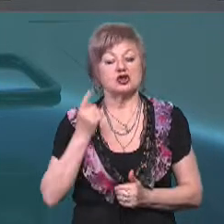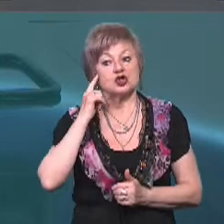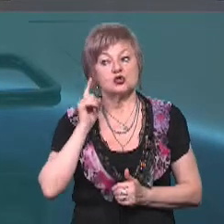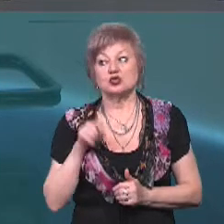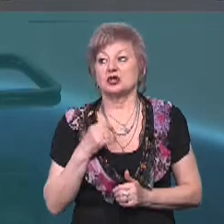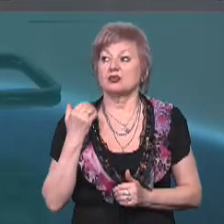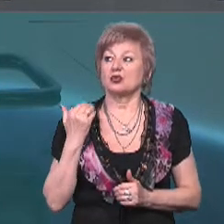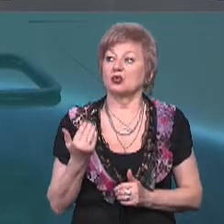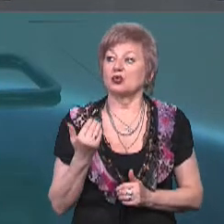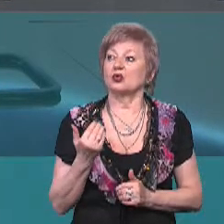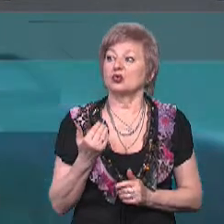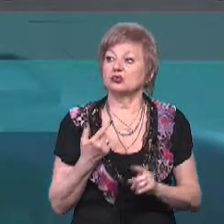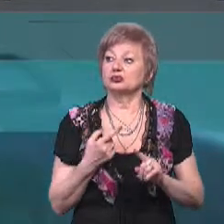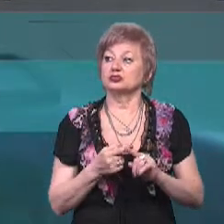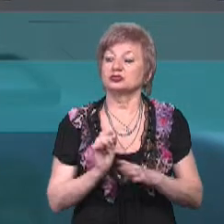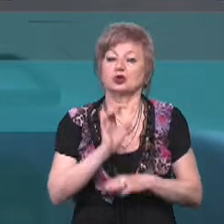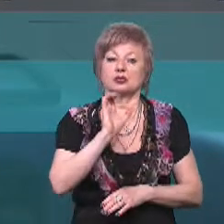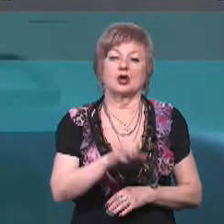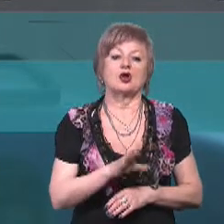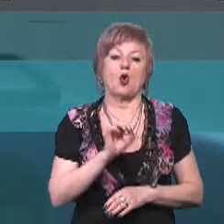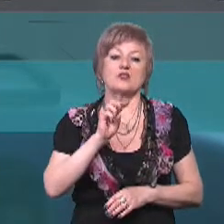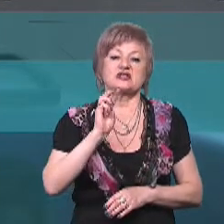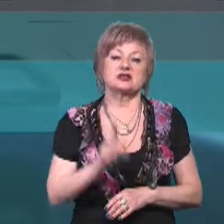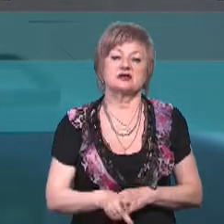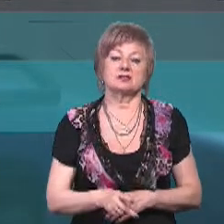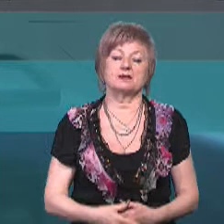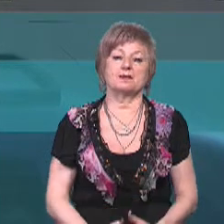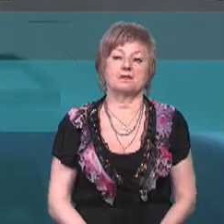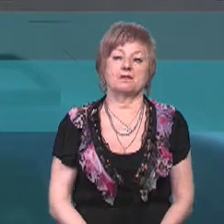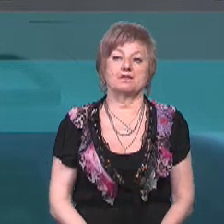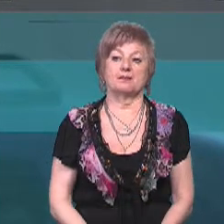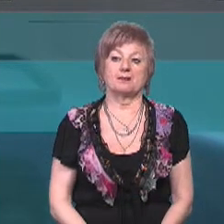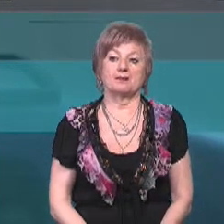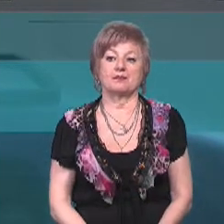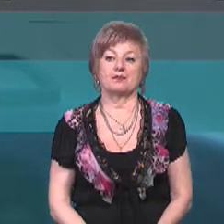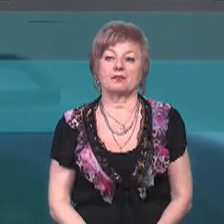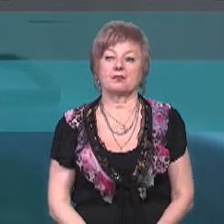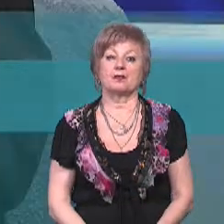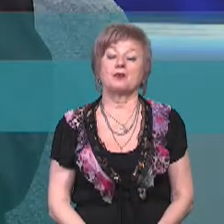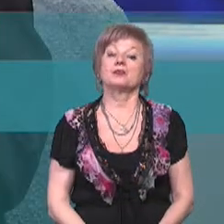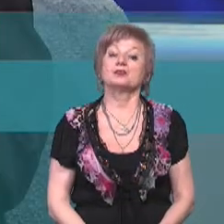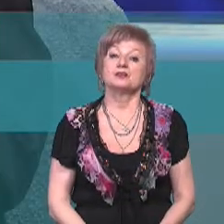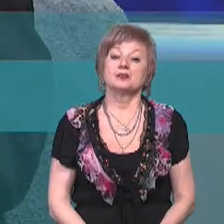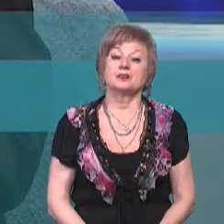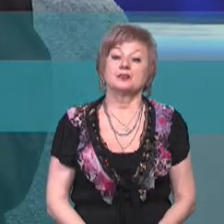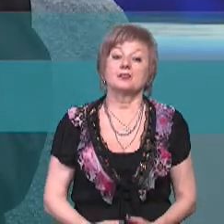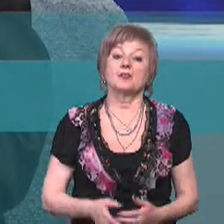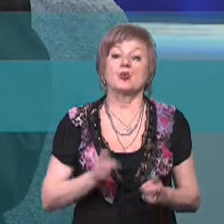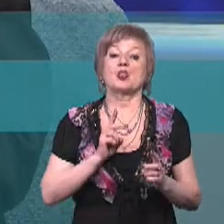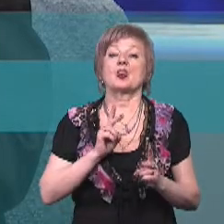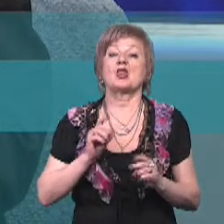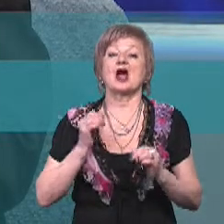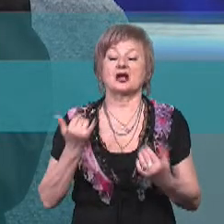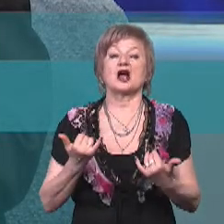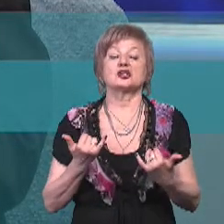Панова етапували в Омську область. Пане Романе, на якій стадії